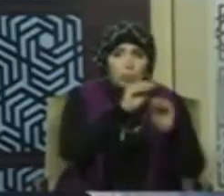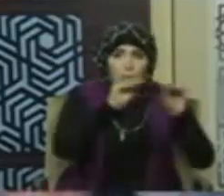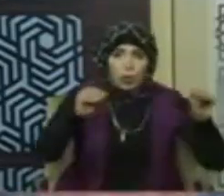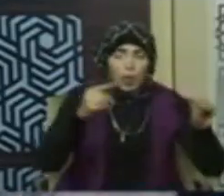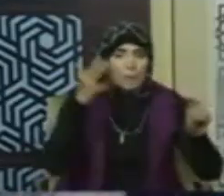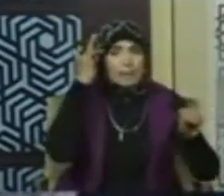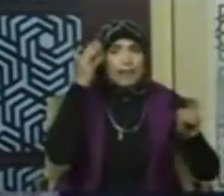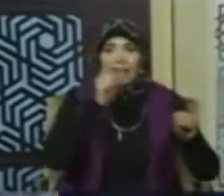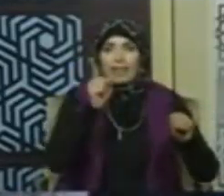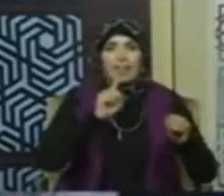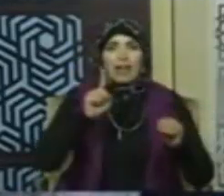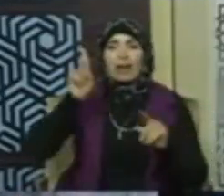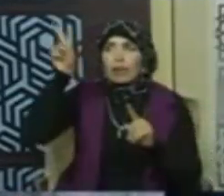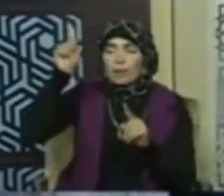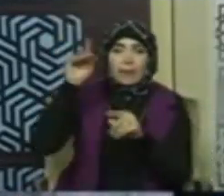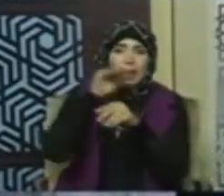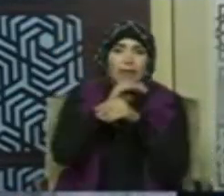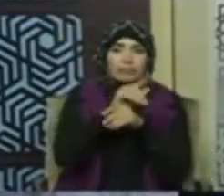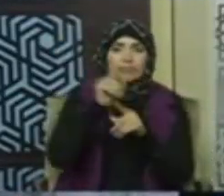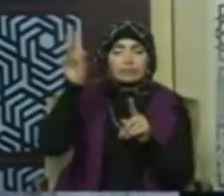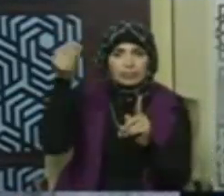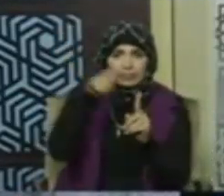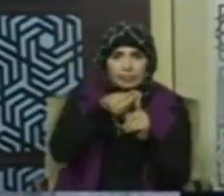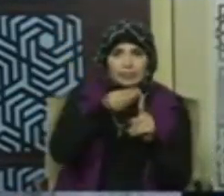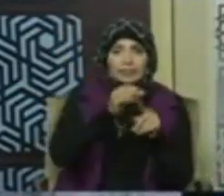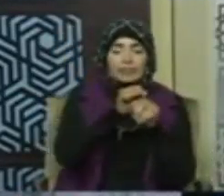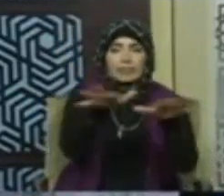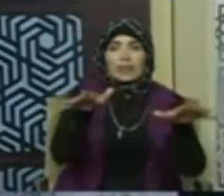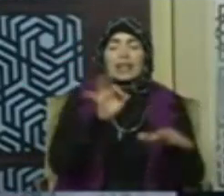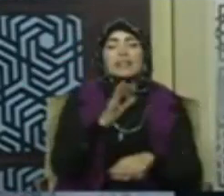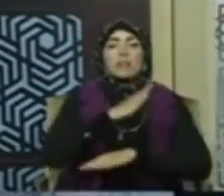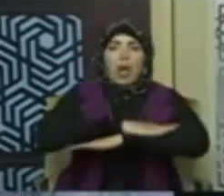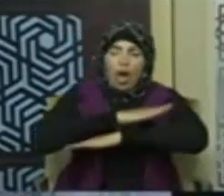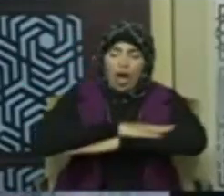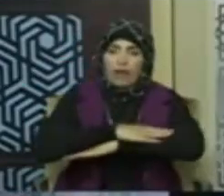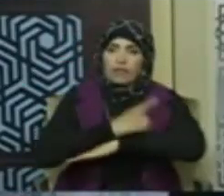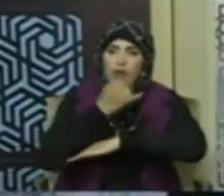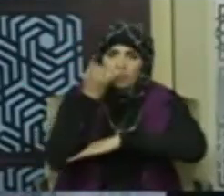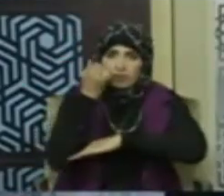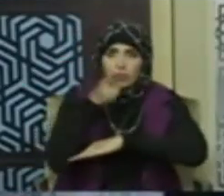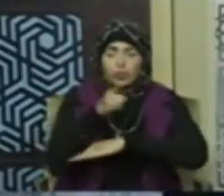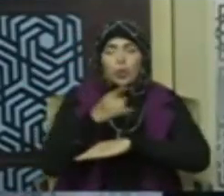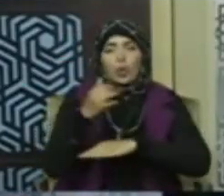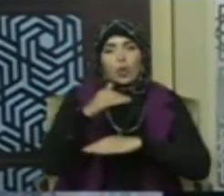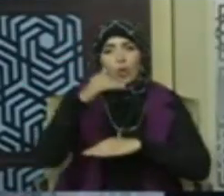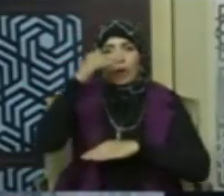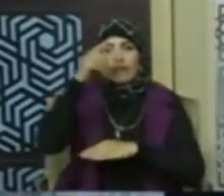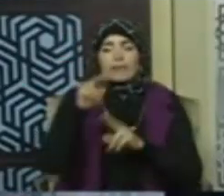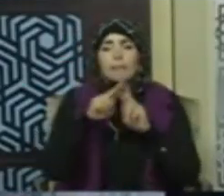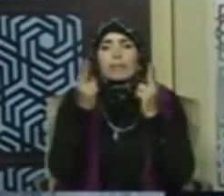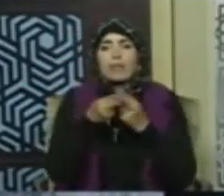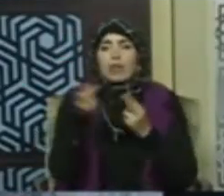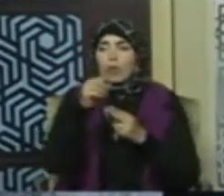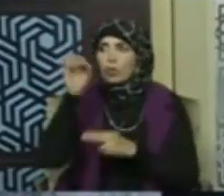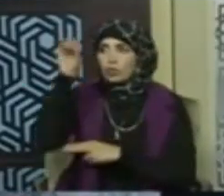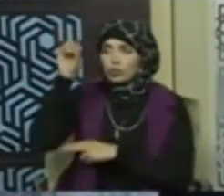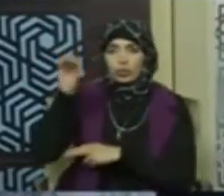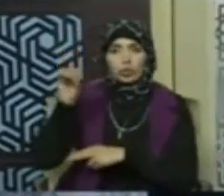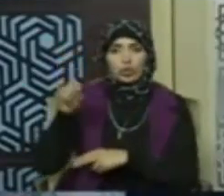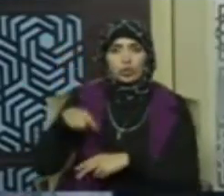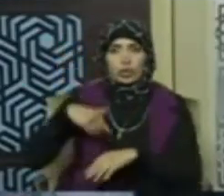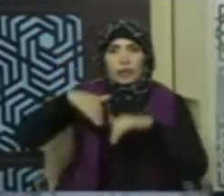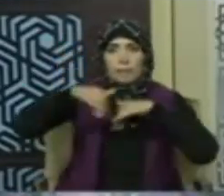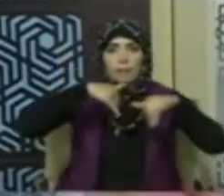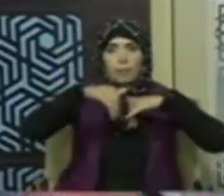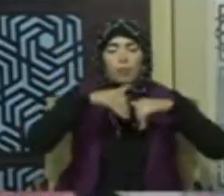وحي يوحى. أن تحترم الذوق العام والآداب العامة وإشارات المرور وقواعد